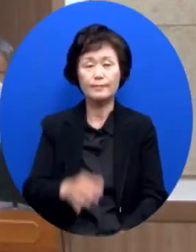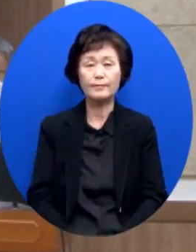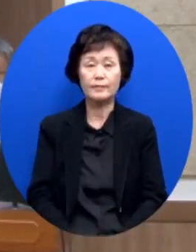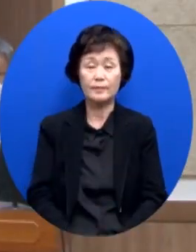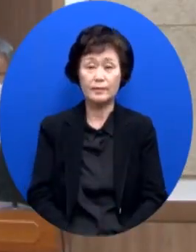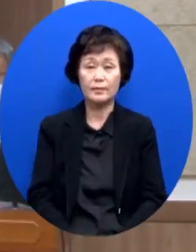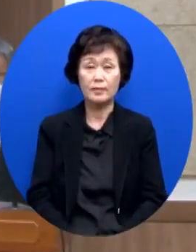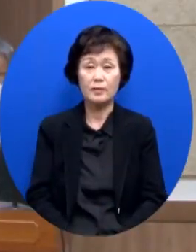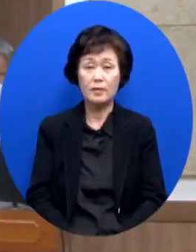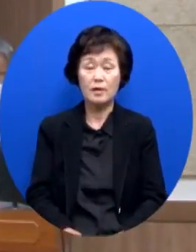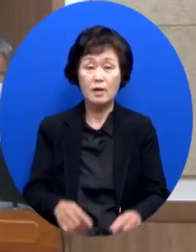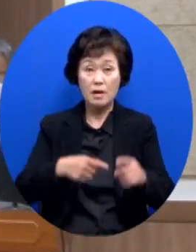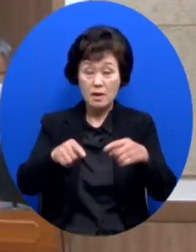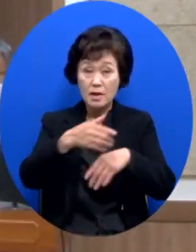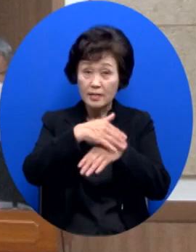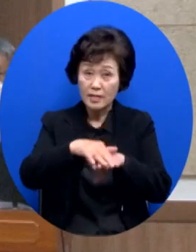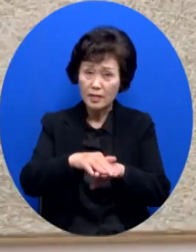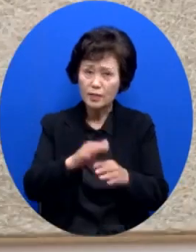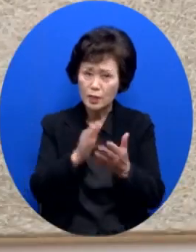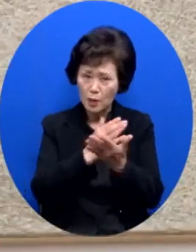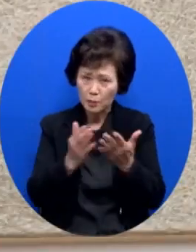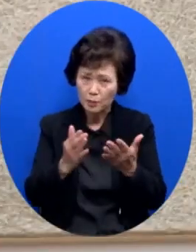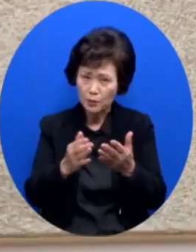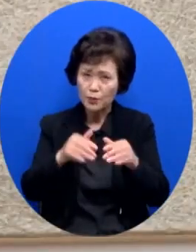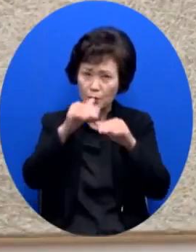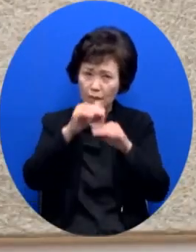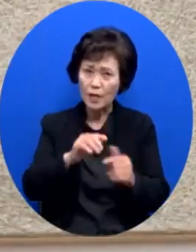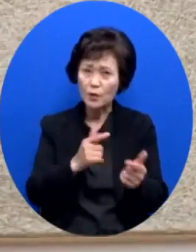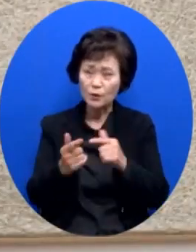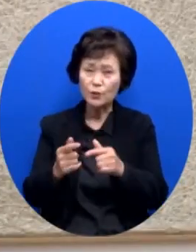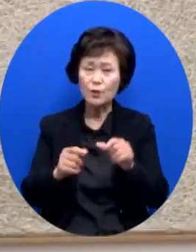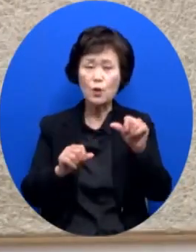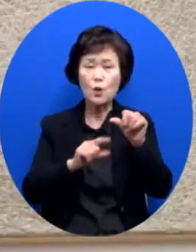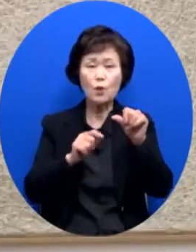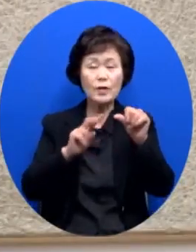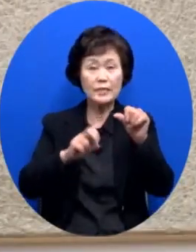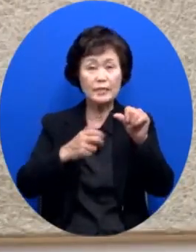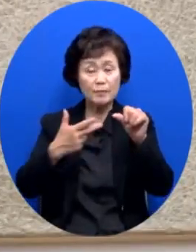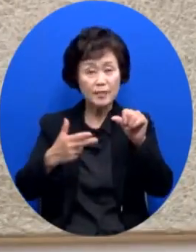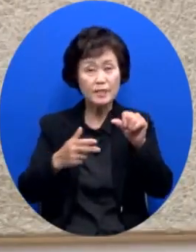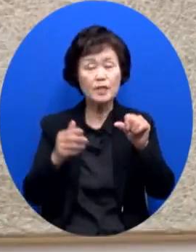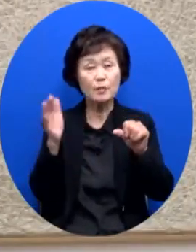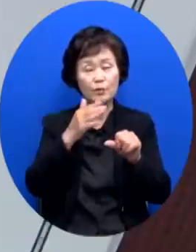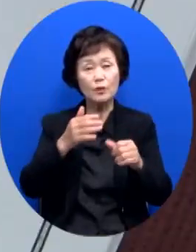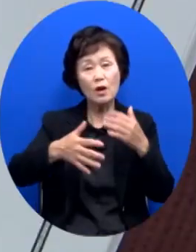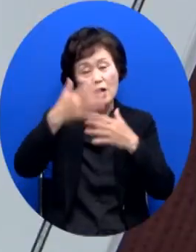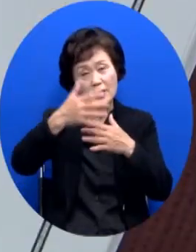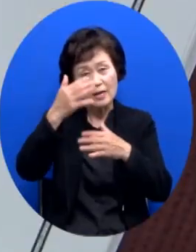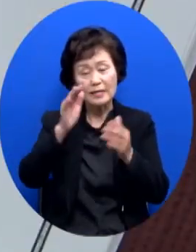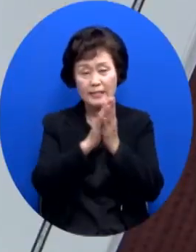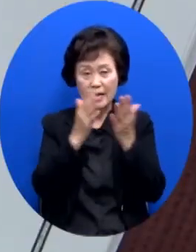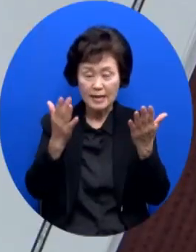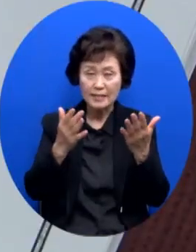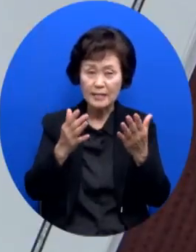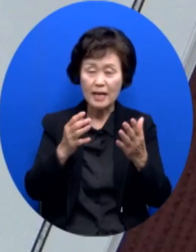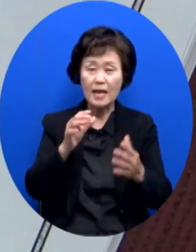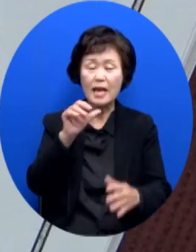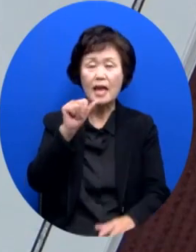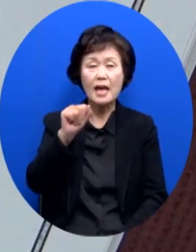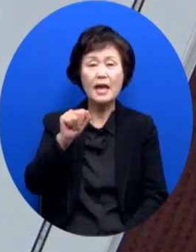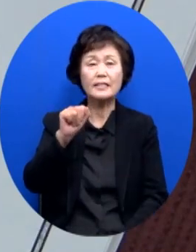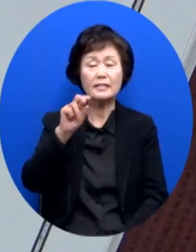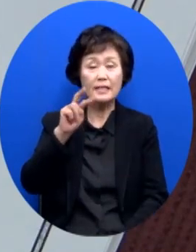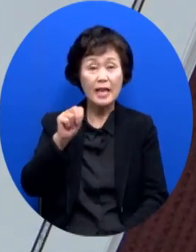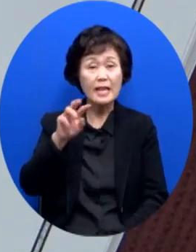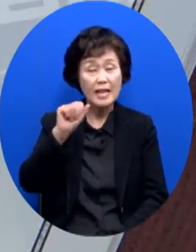한편 정책 분석 자료는 오는 27일부터 영상과 책자, SNS 등을 통해